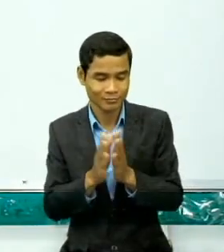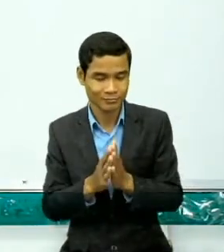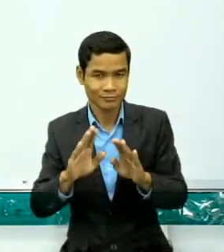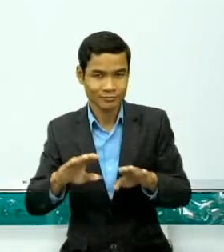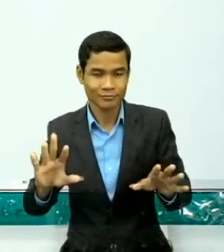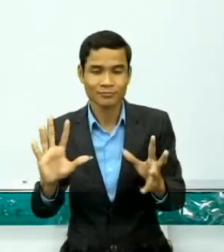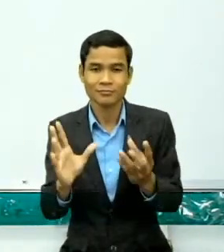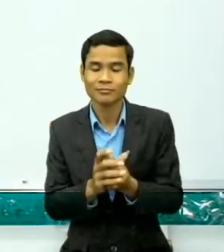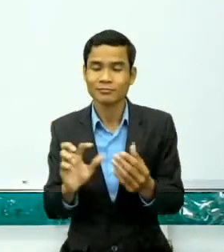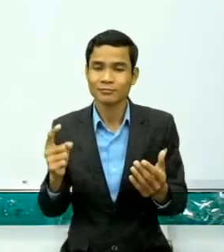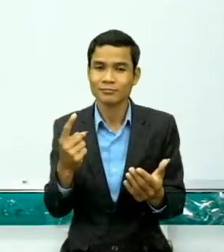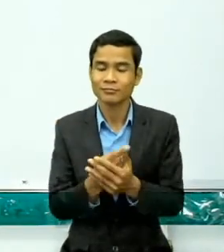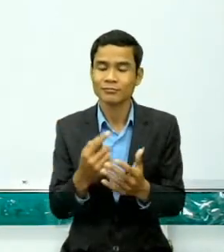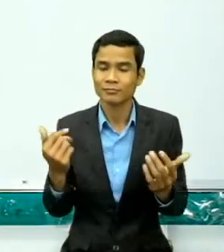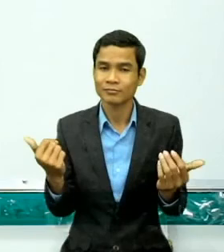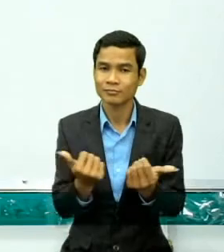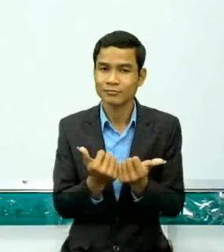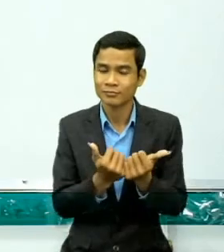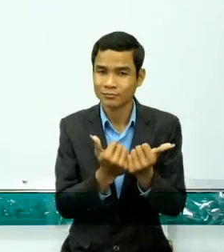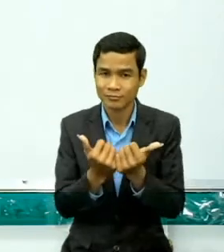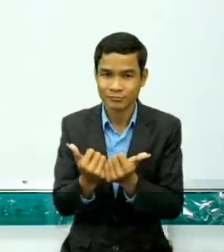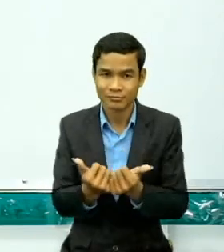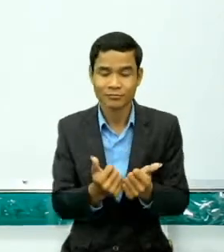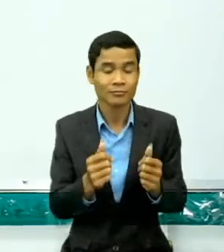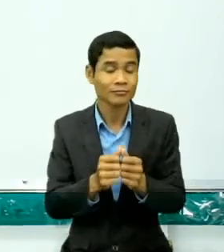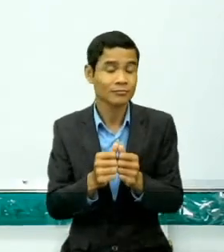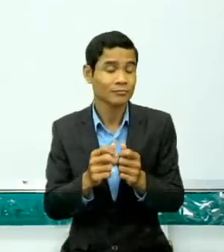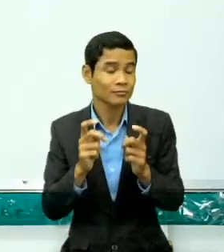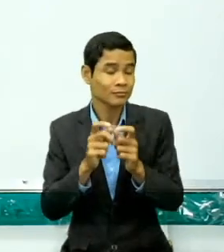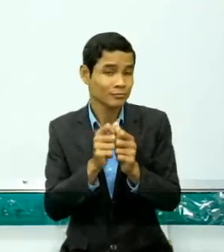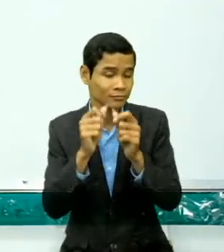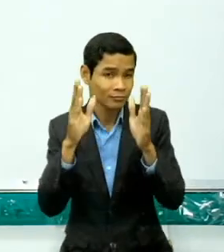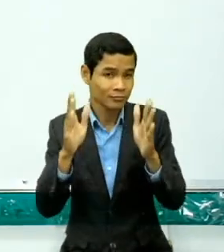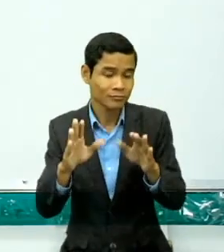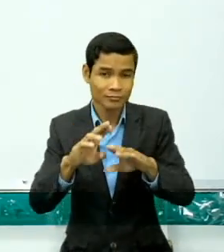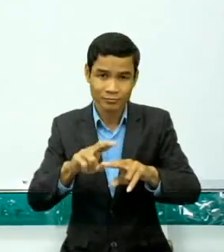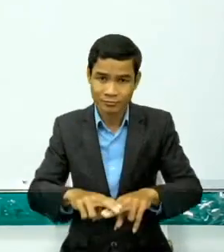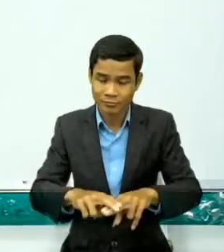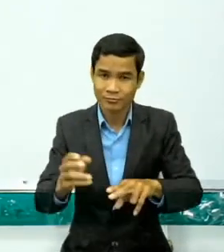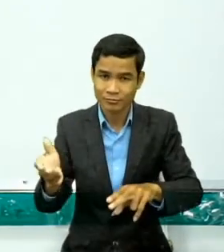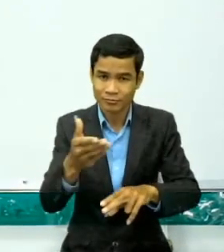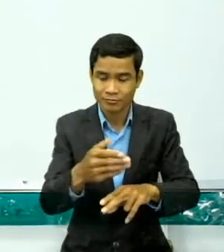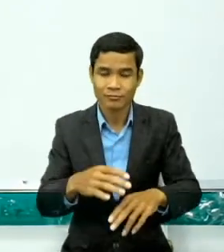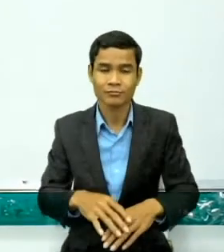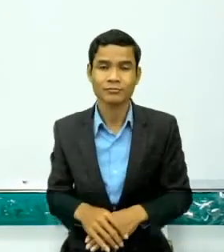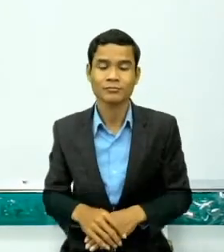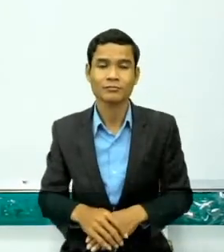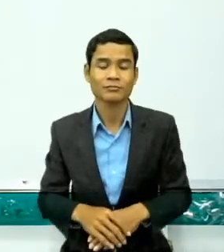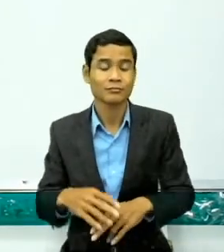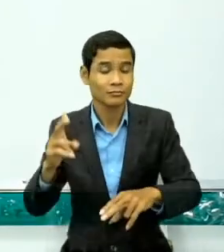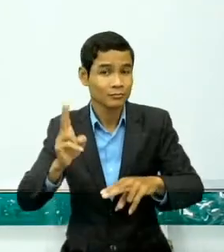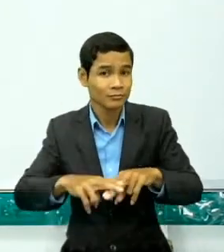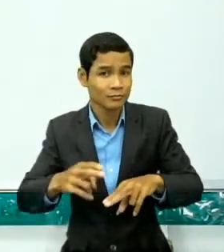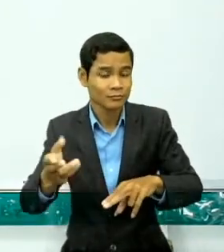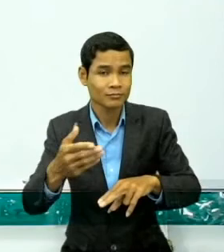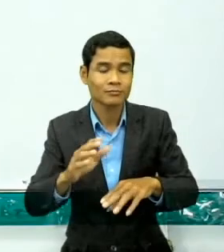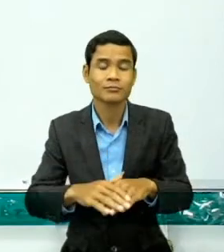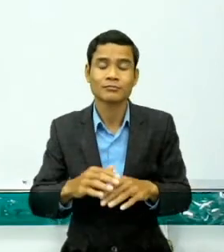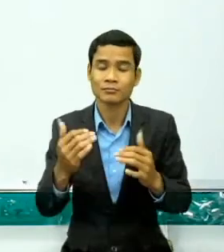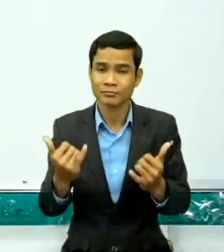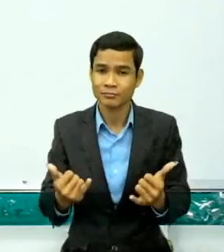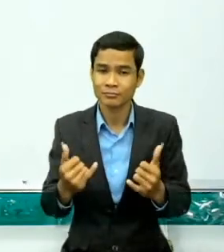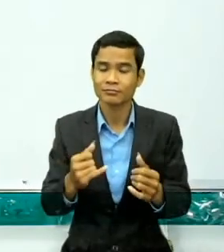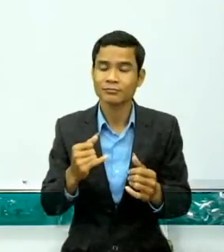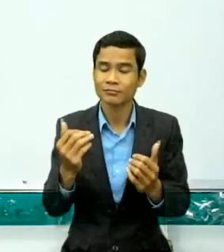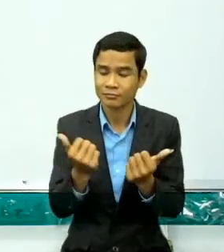កូនដែលបានចូលរួមលេងល្បែងចាចាកូនគួយចុះចាអរគុណយ៉ាងយើងបាន